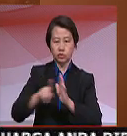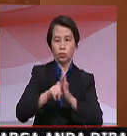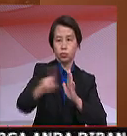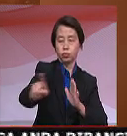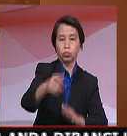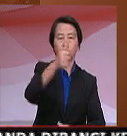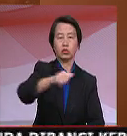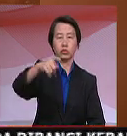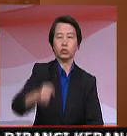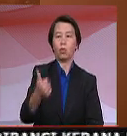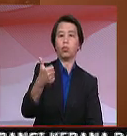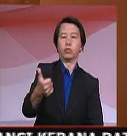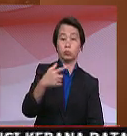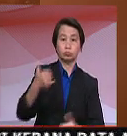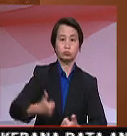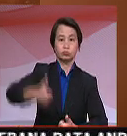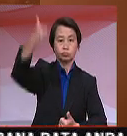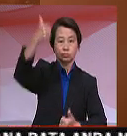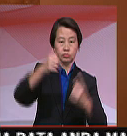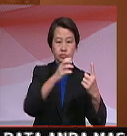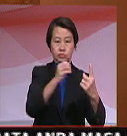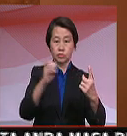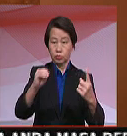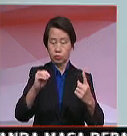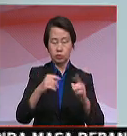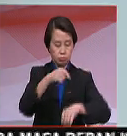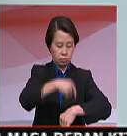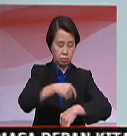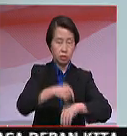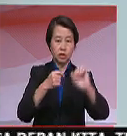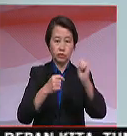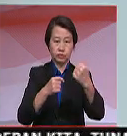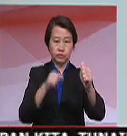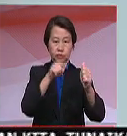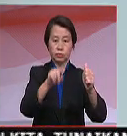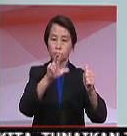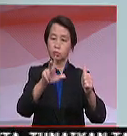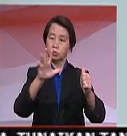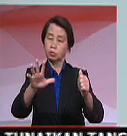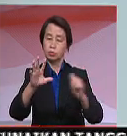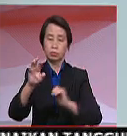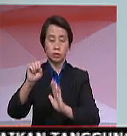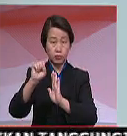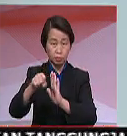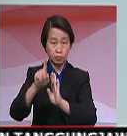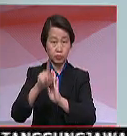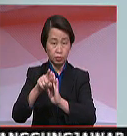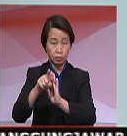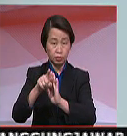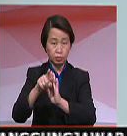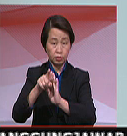pecut Asia Tenggara selepas mengungguli acara 100 m dengan catatan masa 10435 saat